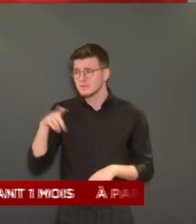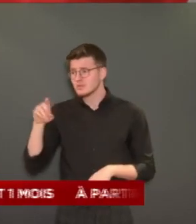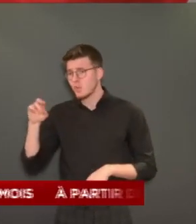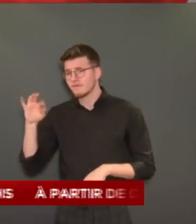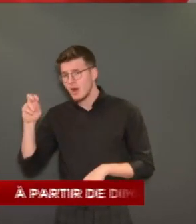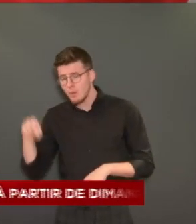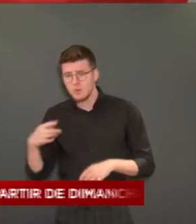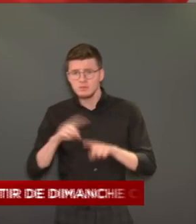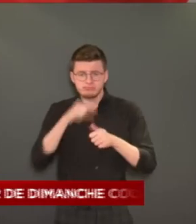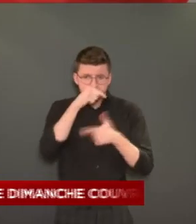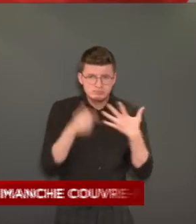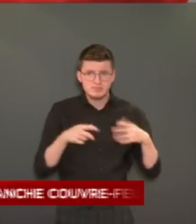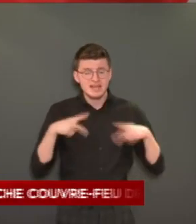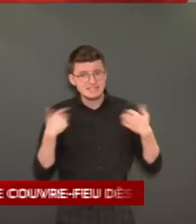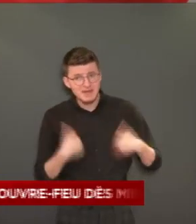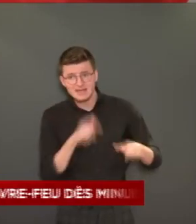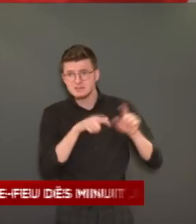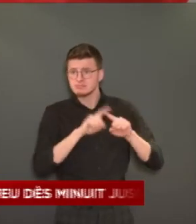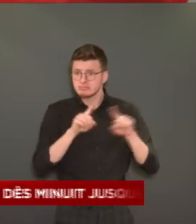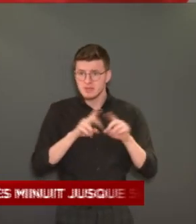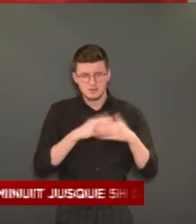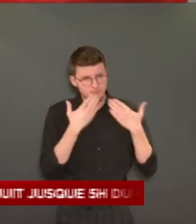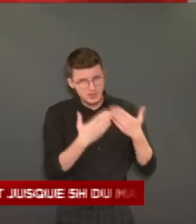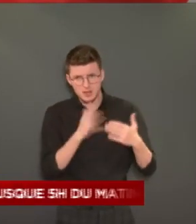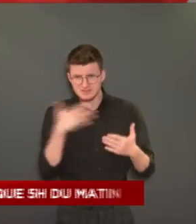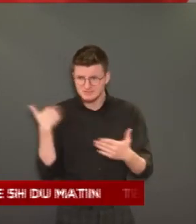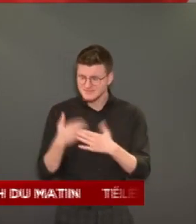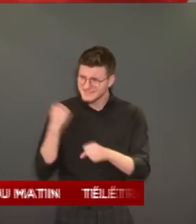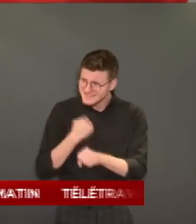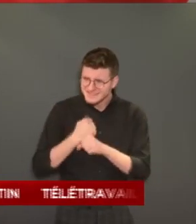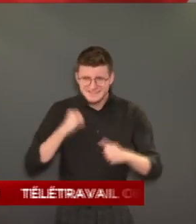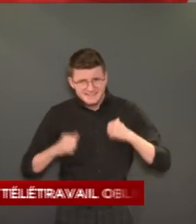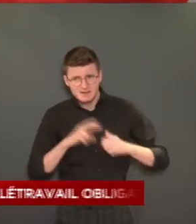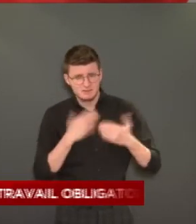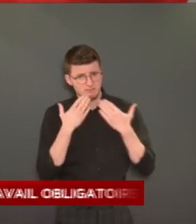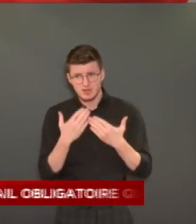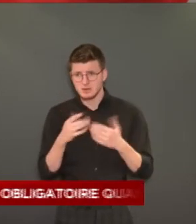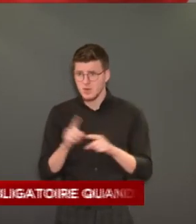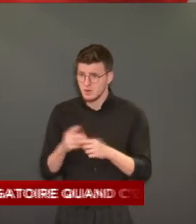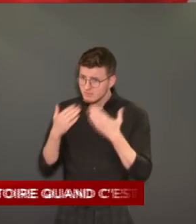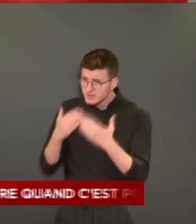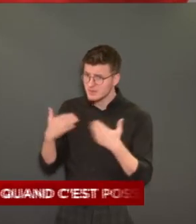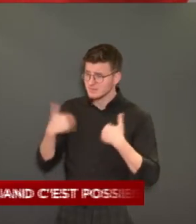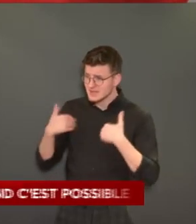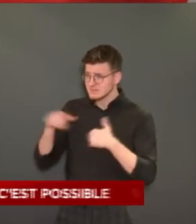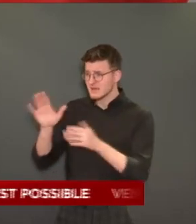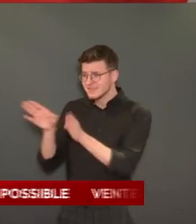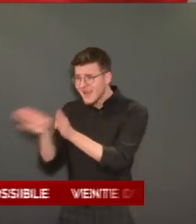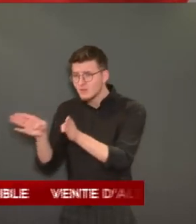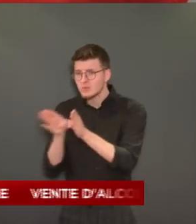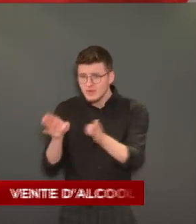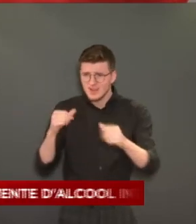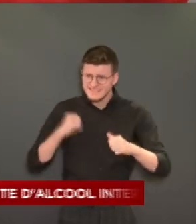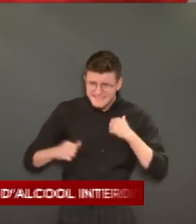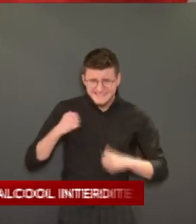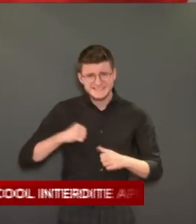doivent maintenant revoir leurs copies et je leur dis déjà merci. Merci aussi à toutes les personnes des différents secteurs. Mais